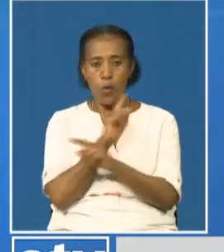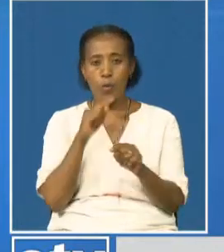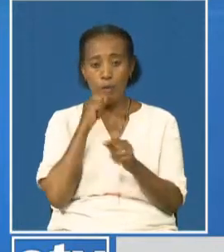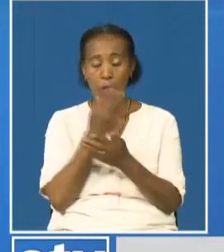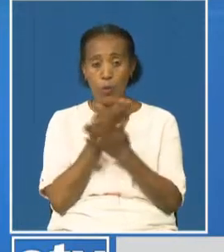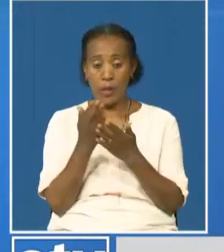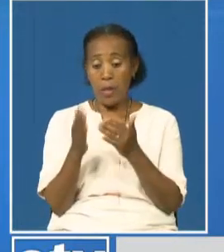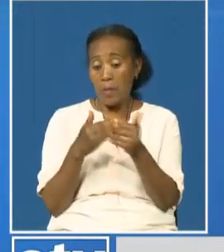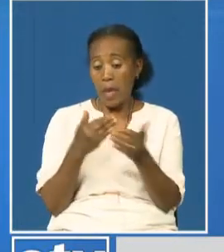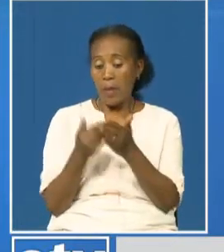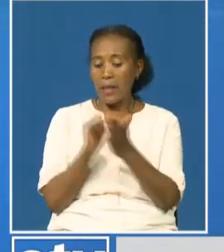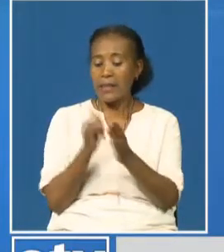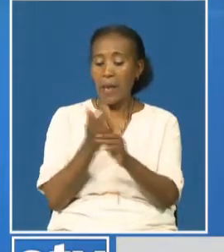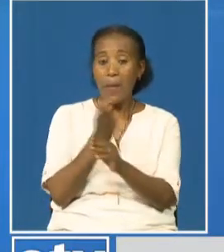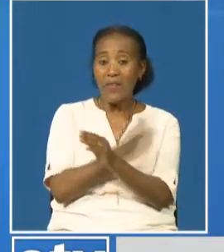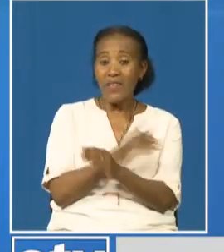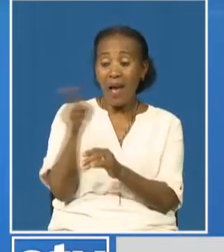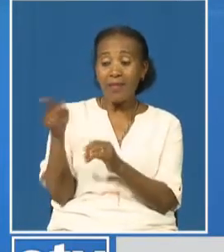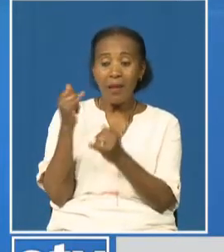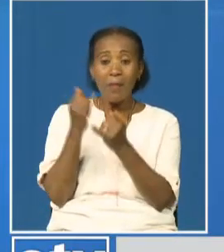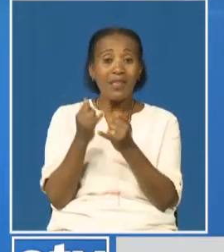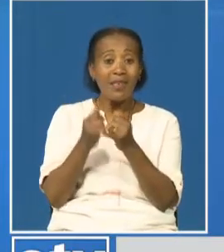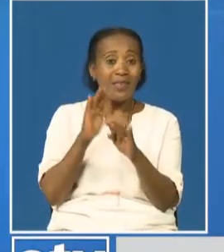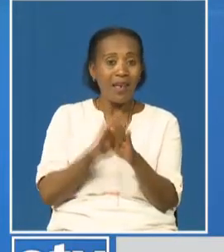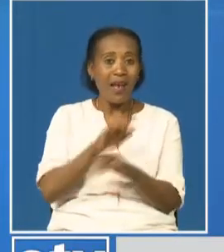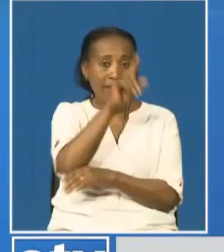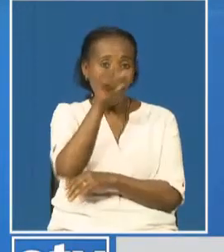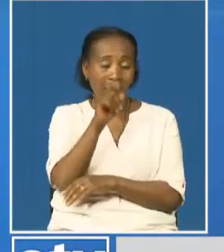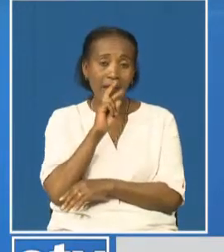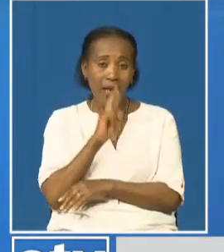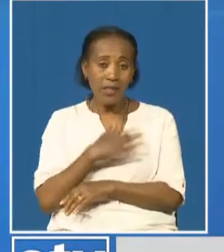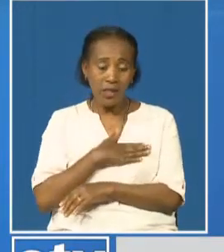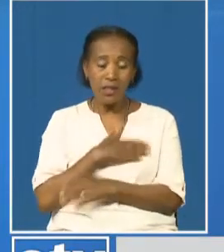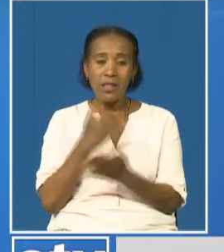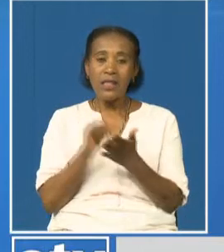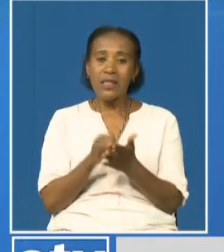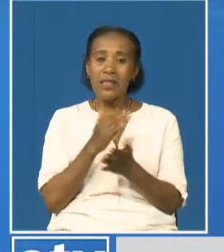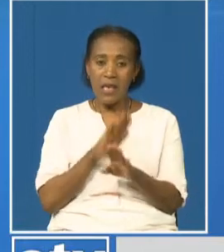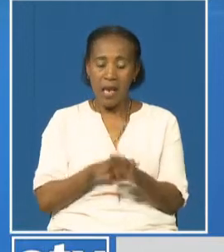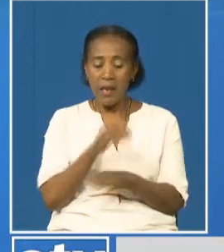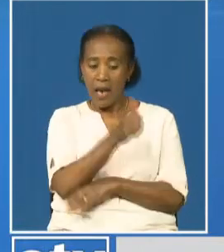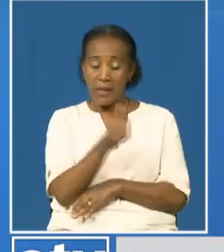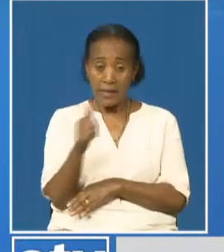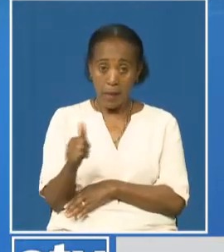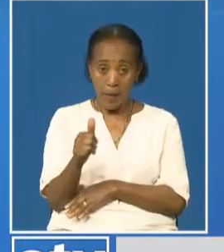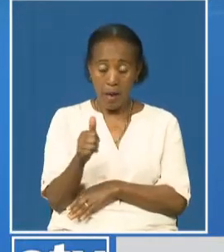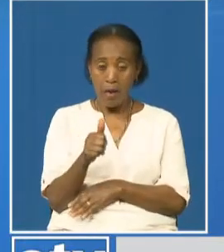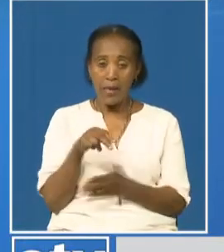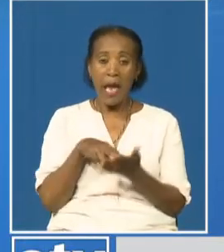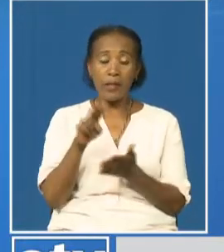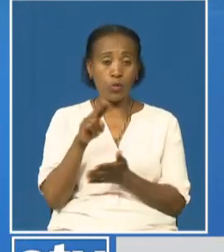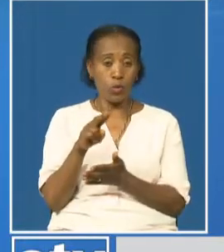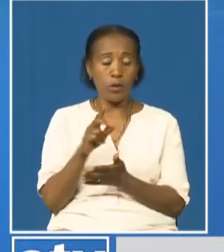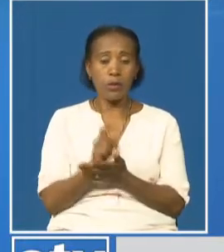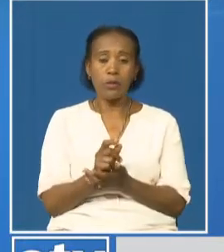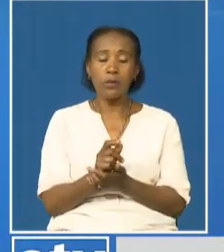ነው ምናልባት ከዛ በፊት አሁን አንተ መጨረሻ ላይ ጠያቂያችን ይርጋ ቶይርጋ ከአዲስ አበባ ላነሱት